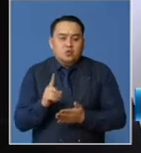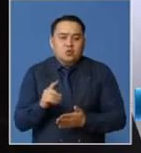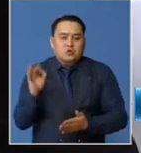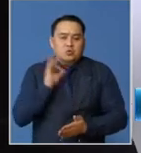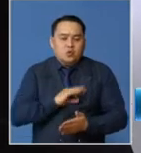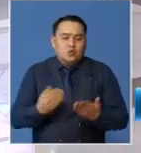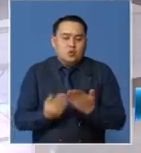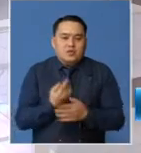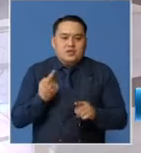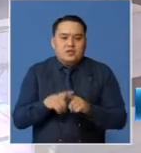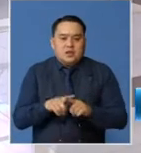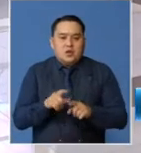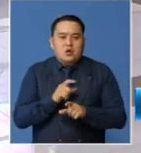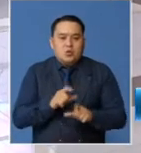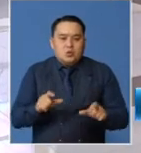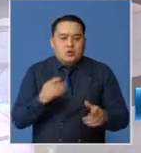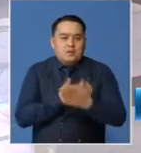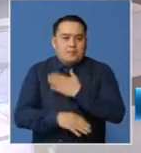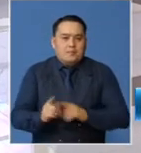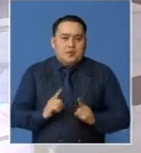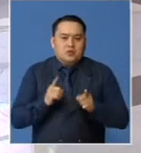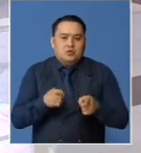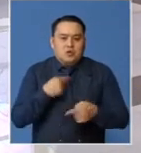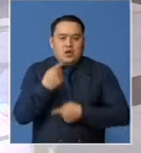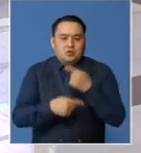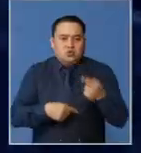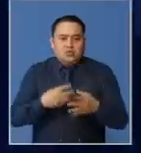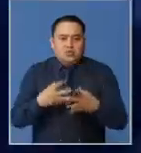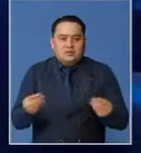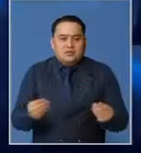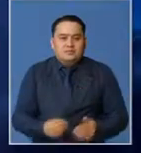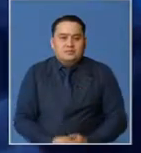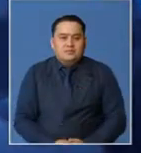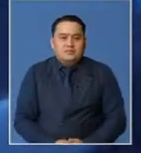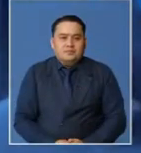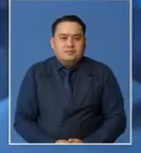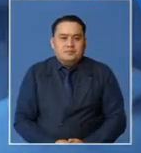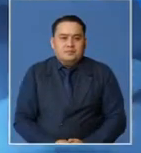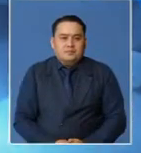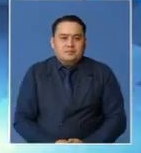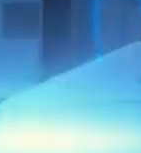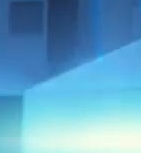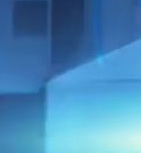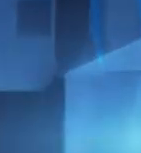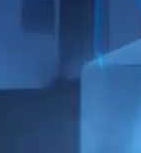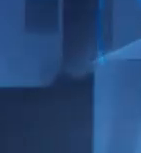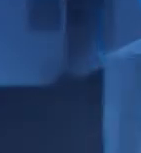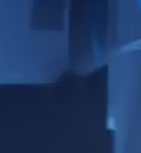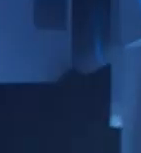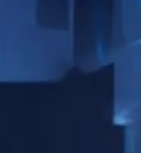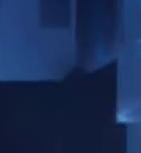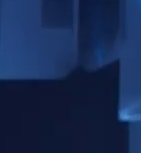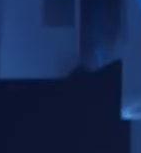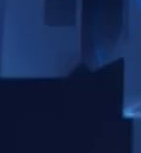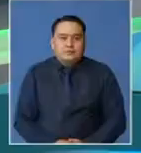новой техники люди с особыми потребностями приступят до конца текущей весны. Ануар Амангельдинов, Жайк Курманбаев, телеканал ЖИТСУ.